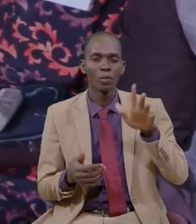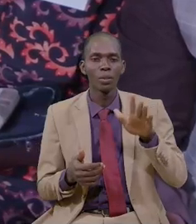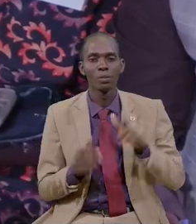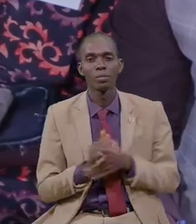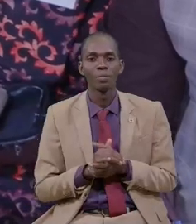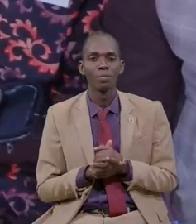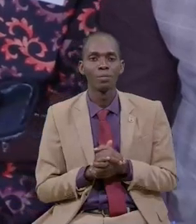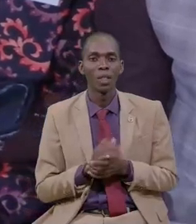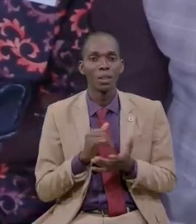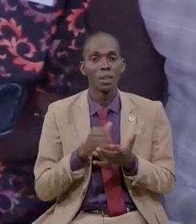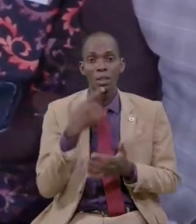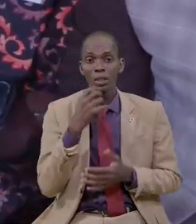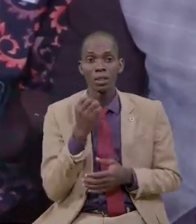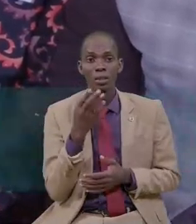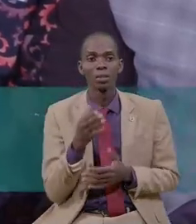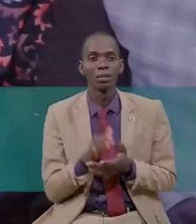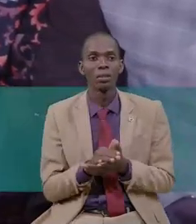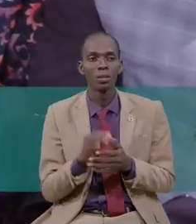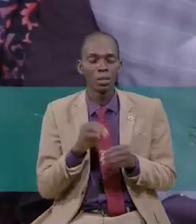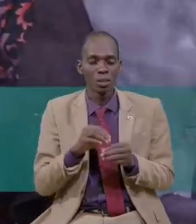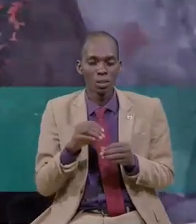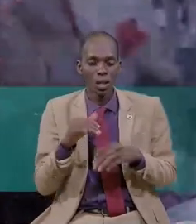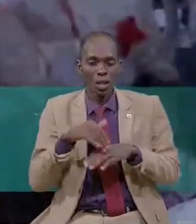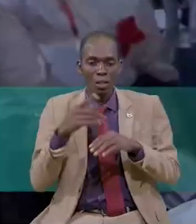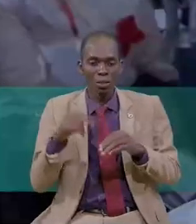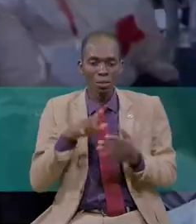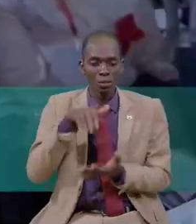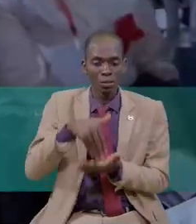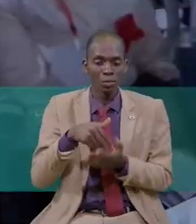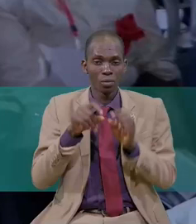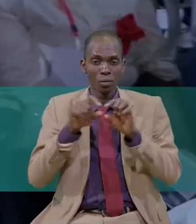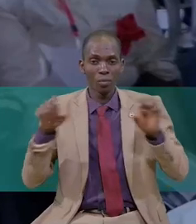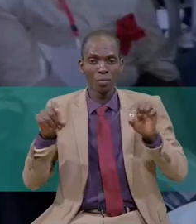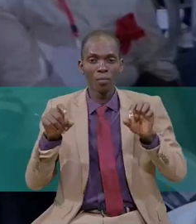25. Éphésiens 5, 25 au milieu.